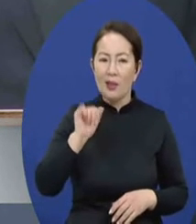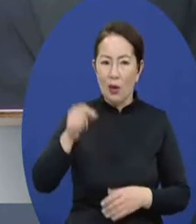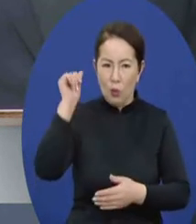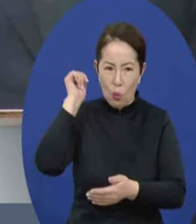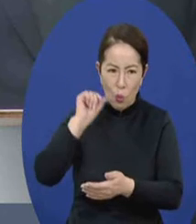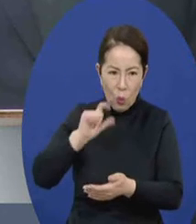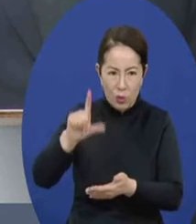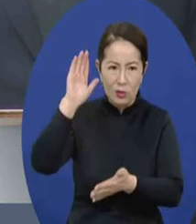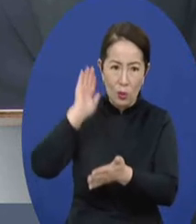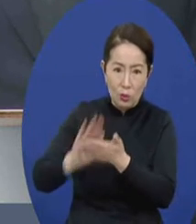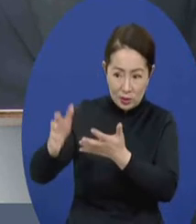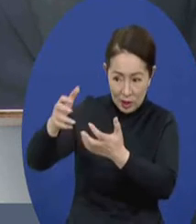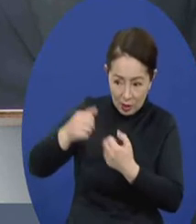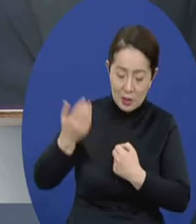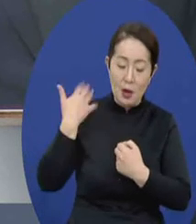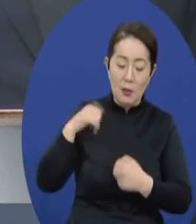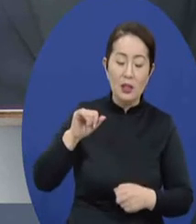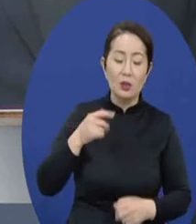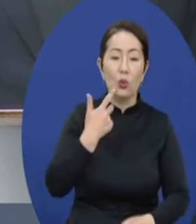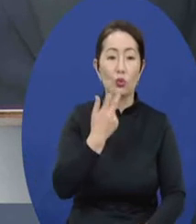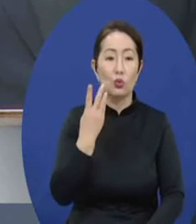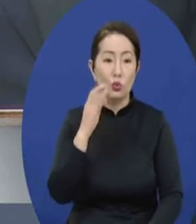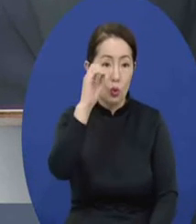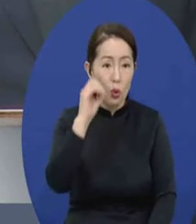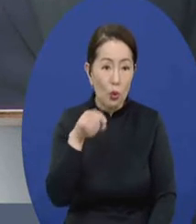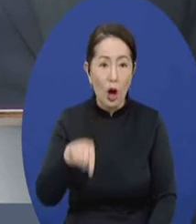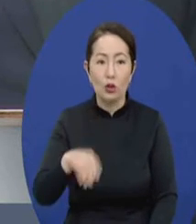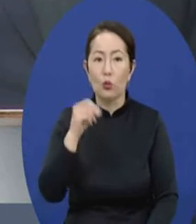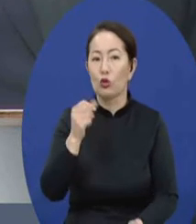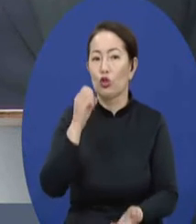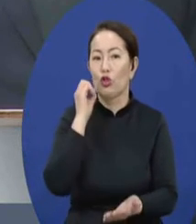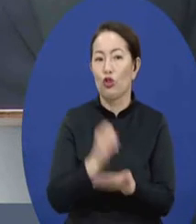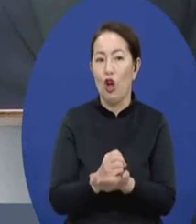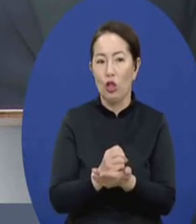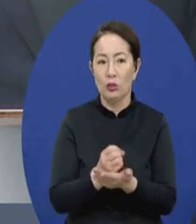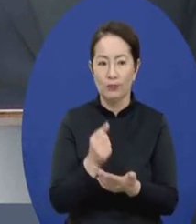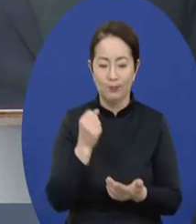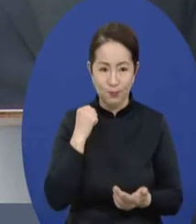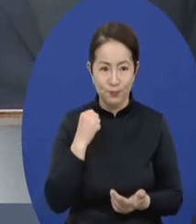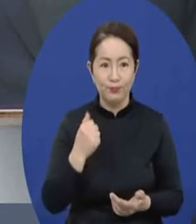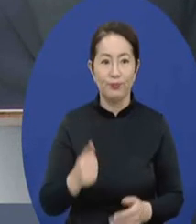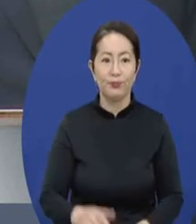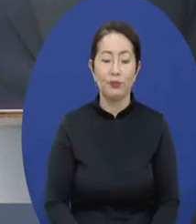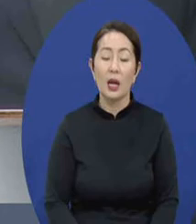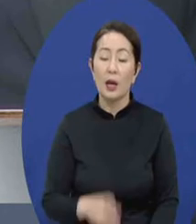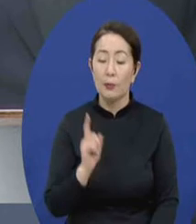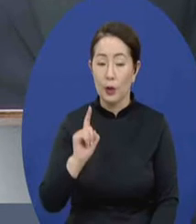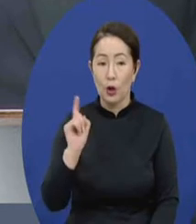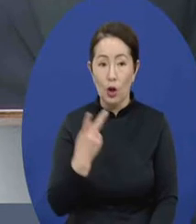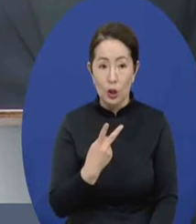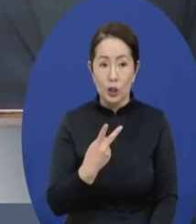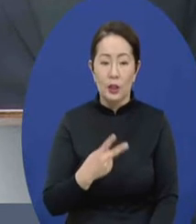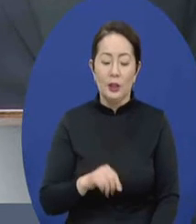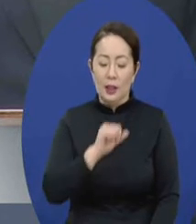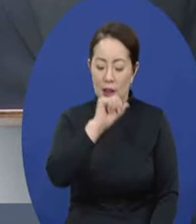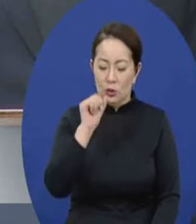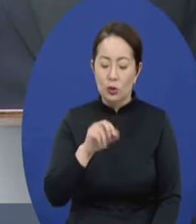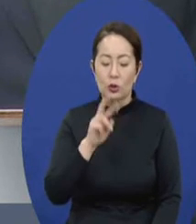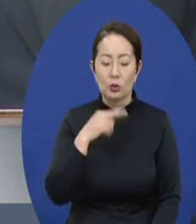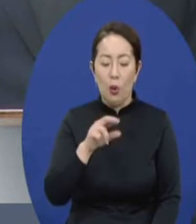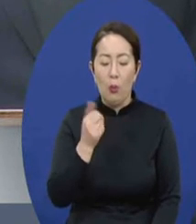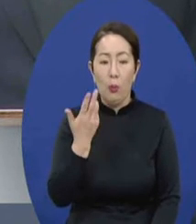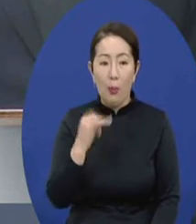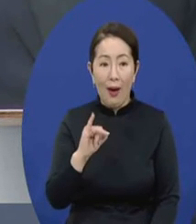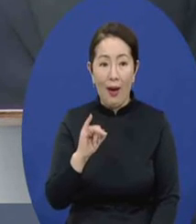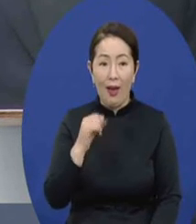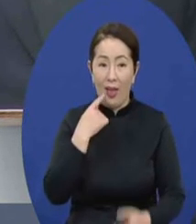тэр 34% бол өнөөдөр бол тэглүүлж чадлаа. За хоёр дахь асуудал бол Дубай асуудал. Дубайг